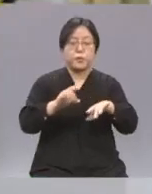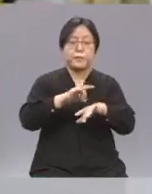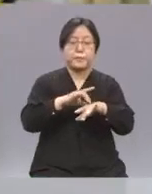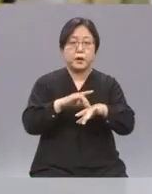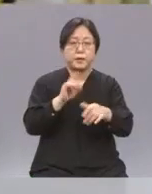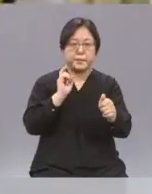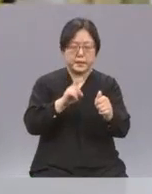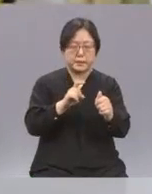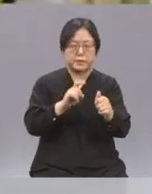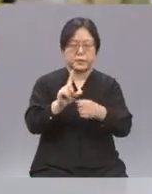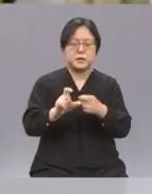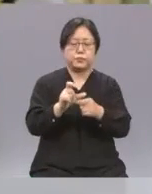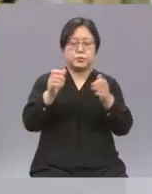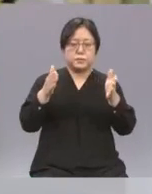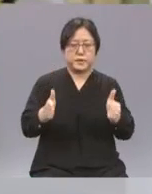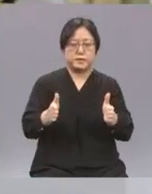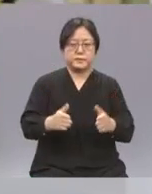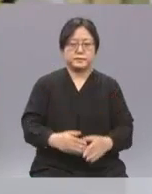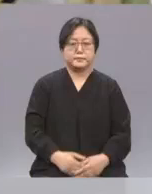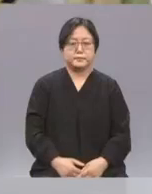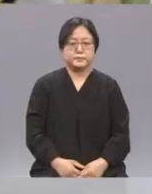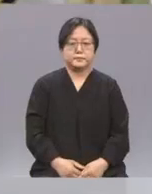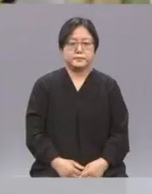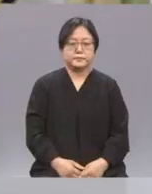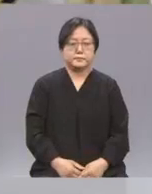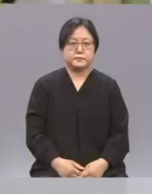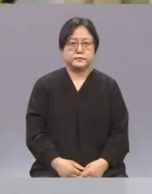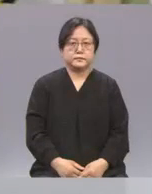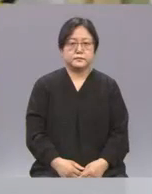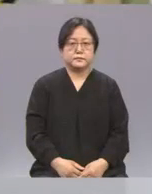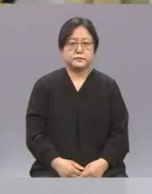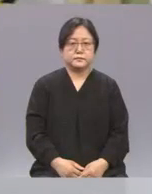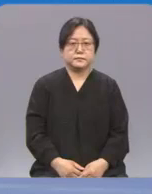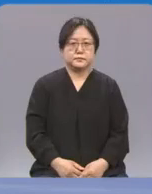발견된 것은 15년 만입니다.